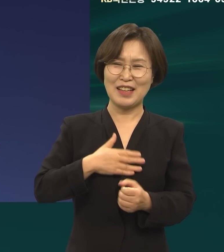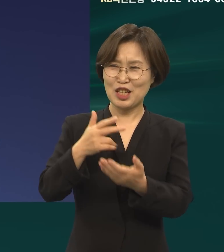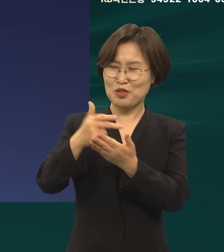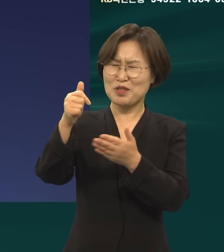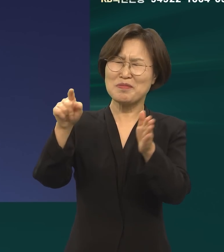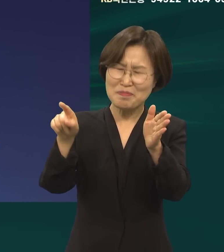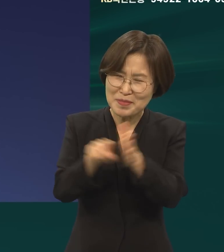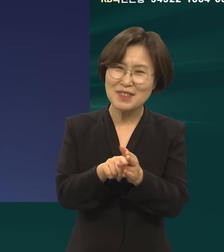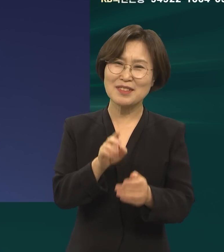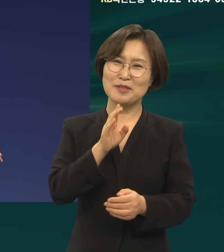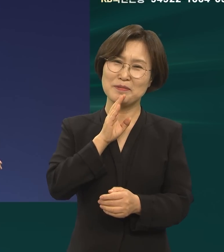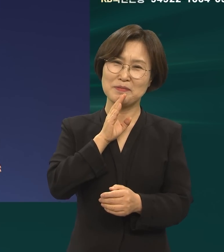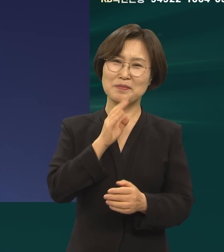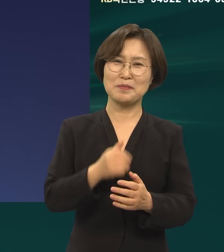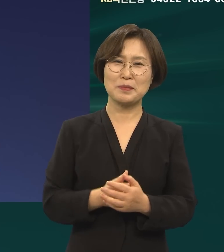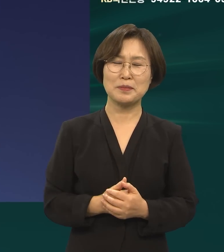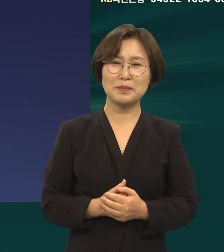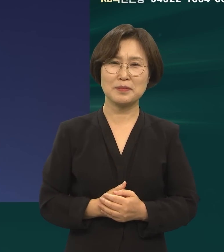맞습니까?